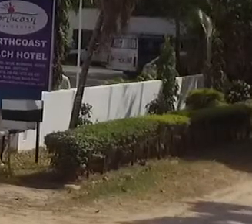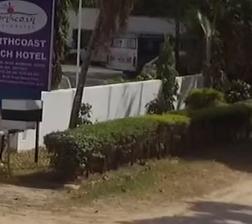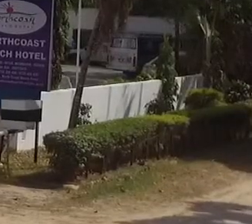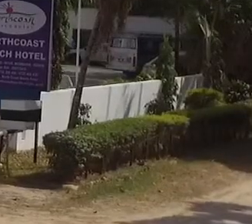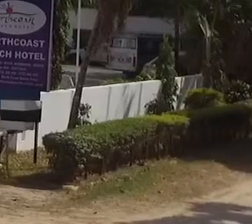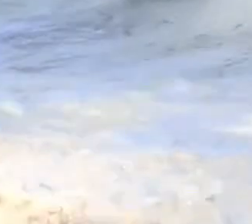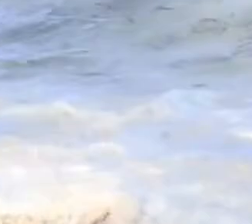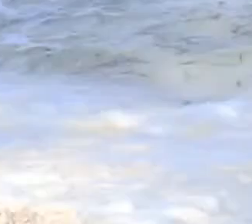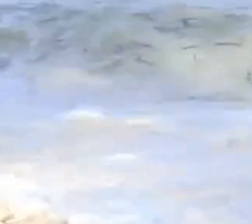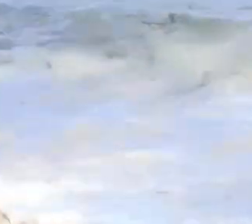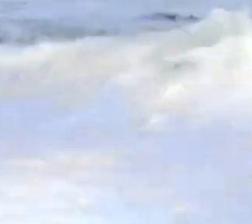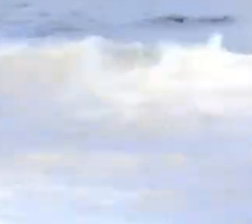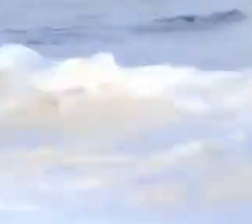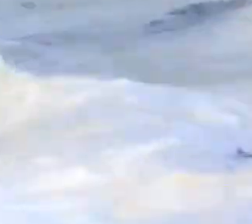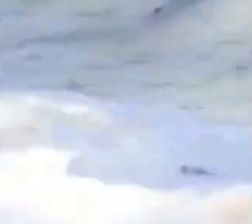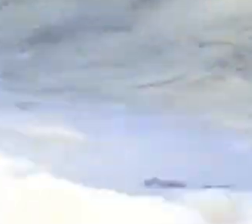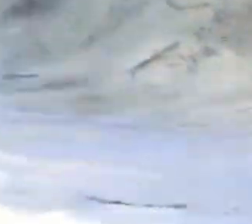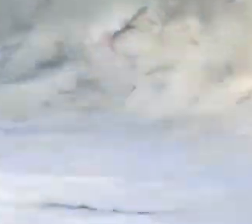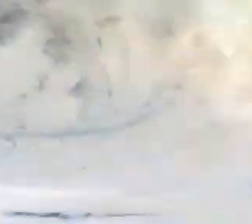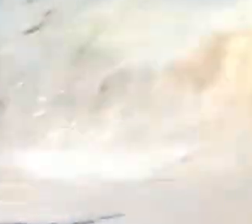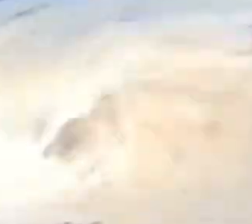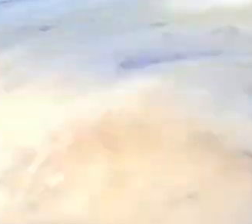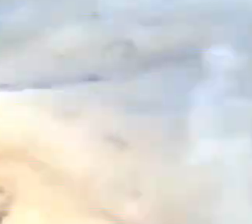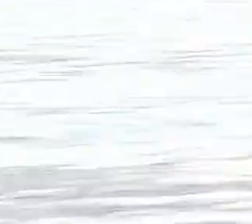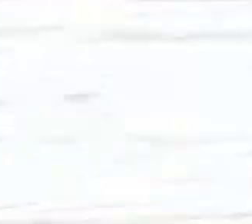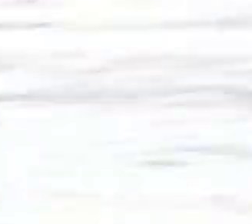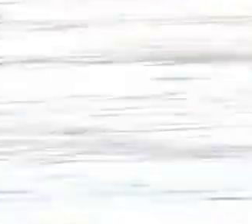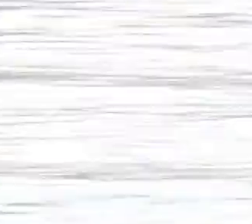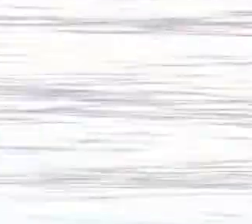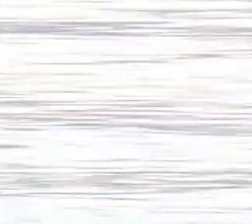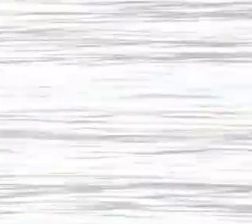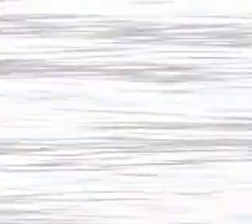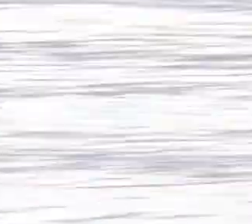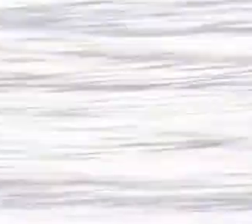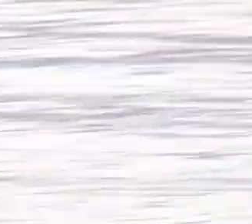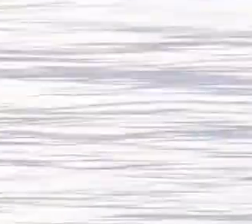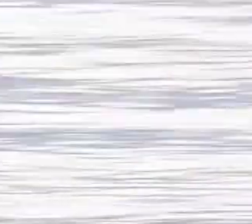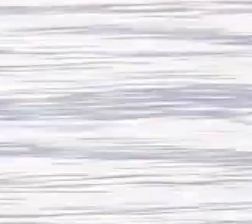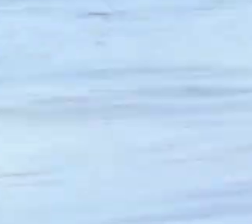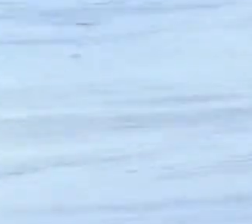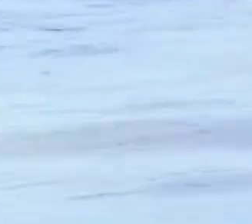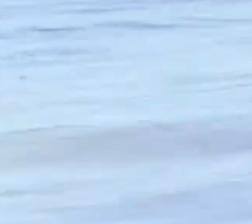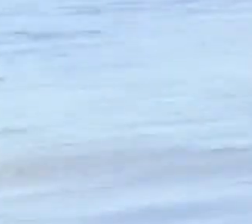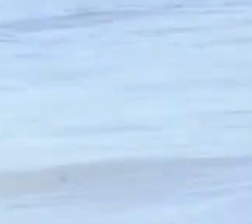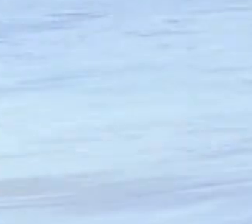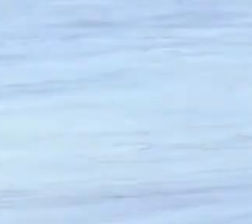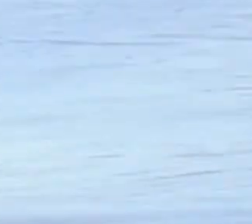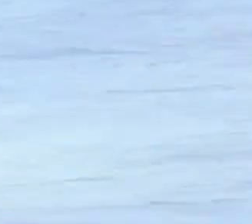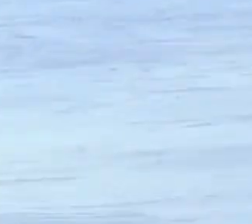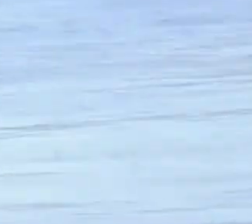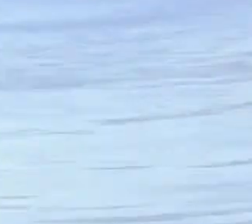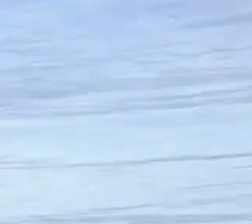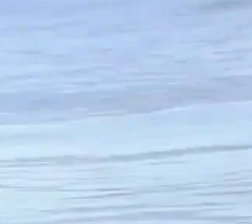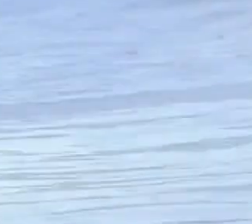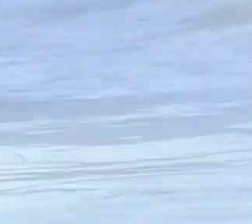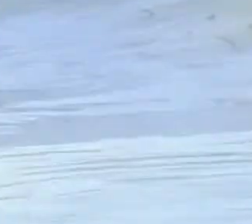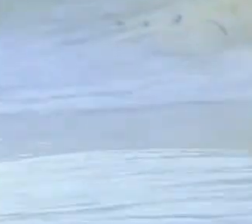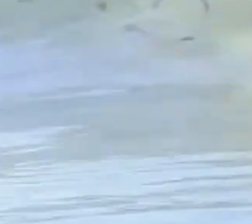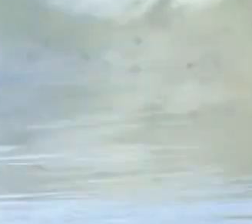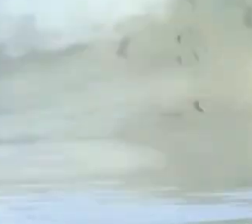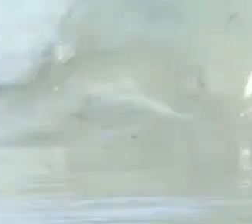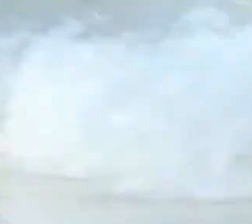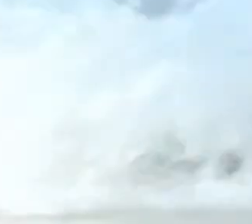North Coast Beach Hotel, ambao ndio wadhamini wa kipindi hiki cha mitindo ya kipwani. Penzi mtazamaji, kwenye mitindo ya